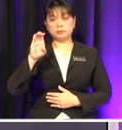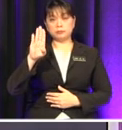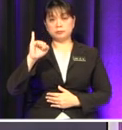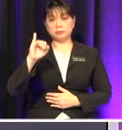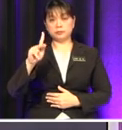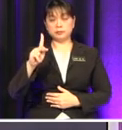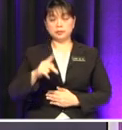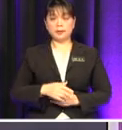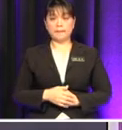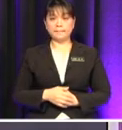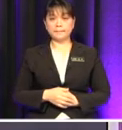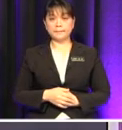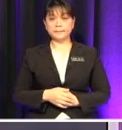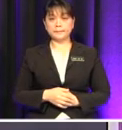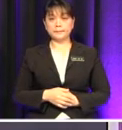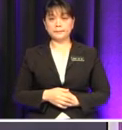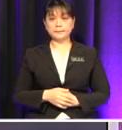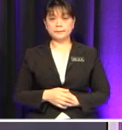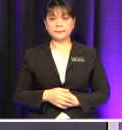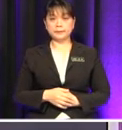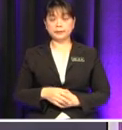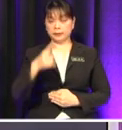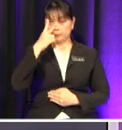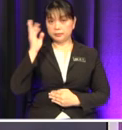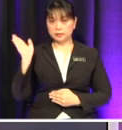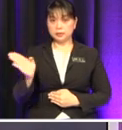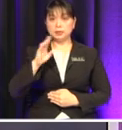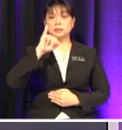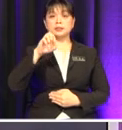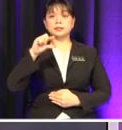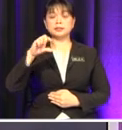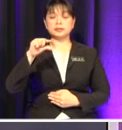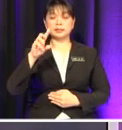dekat Oke jeda jarak dekat